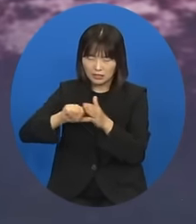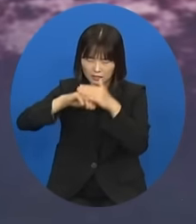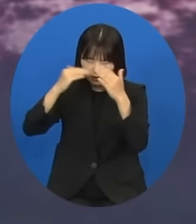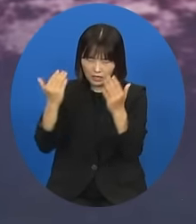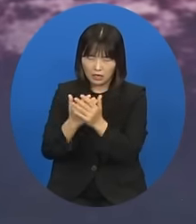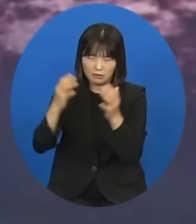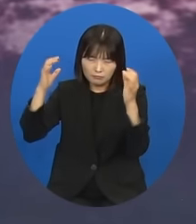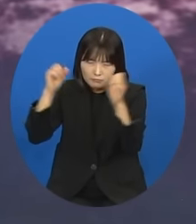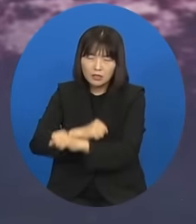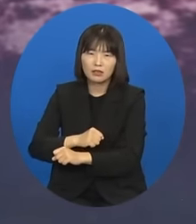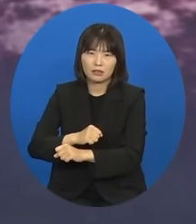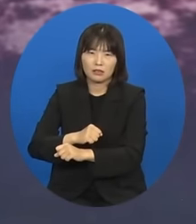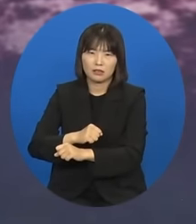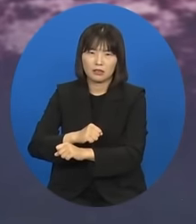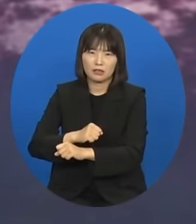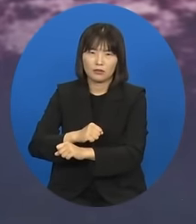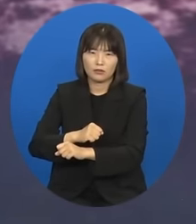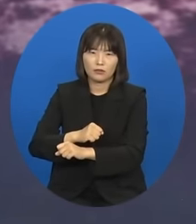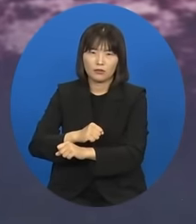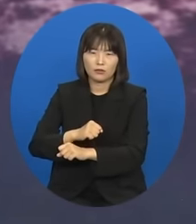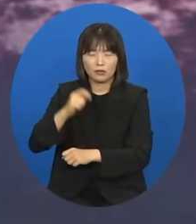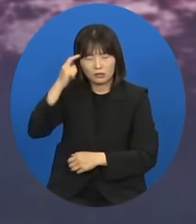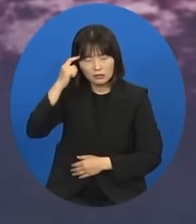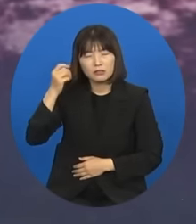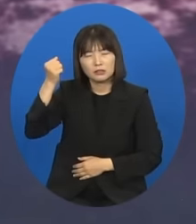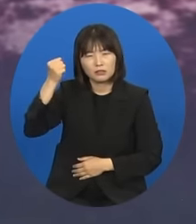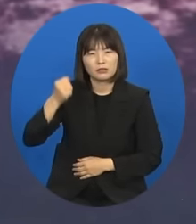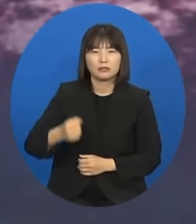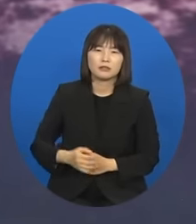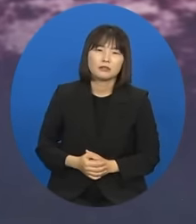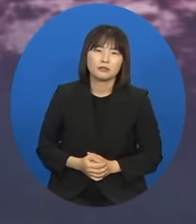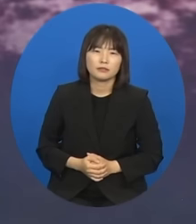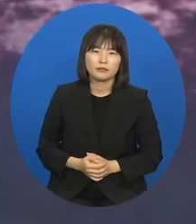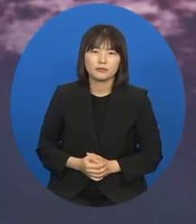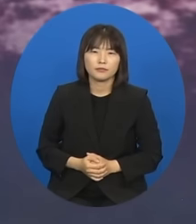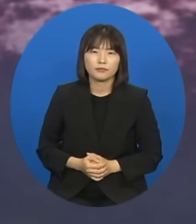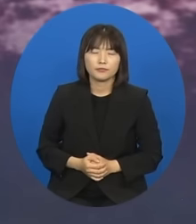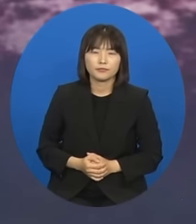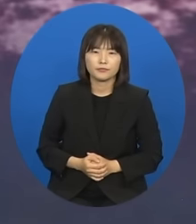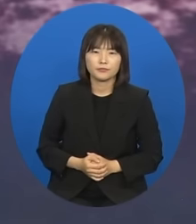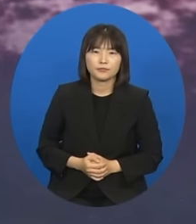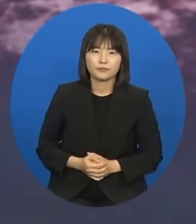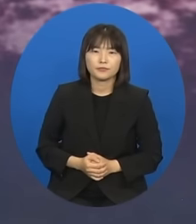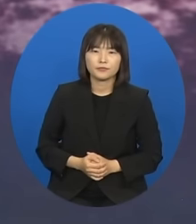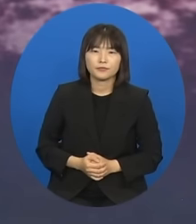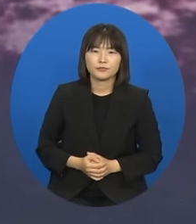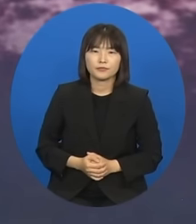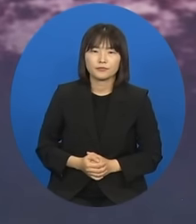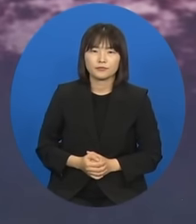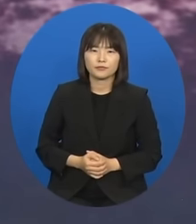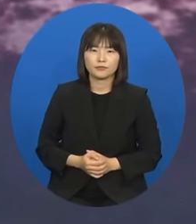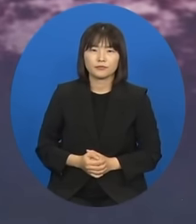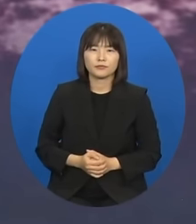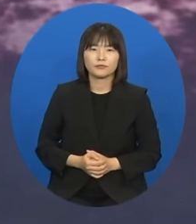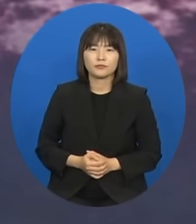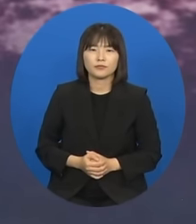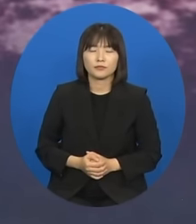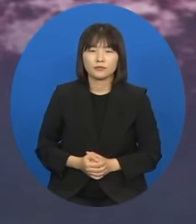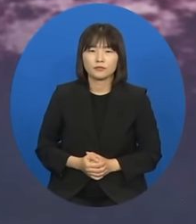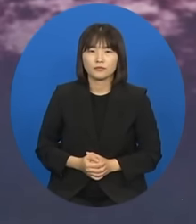거야라고 모든 것을 다 그렇게 해석을 하기 시작합니다 어 근데